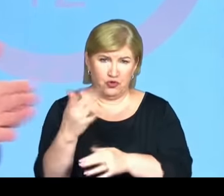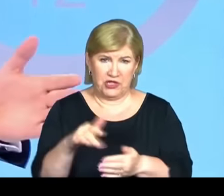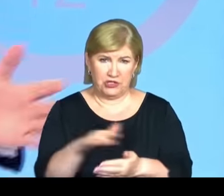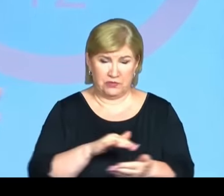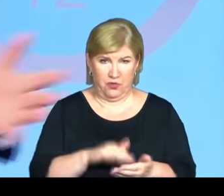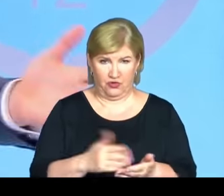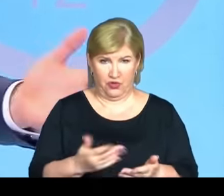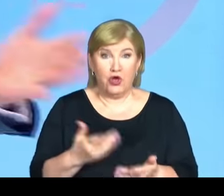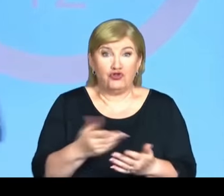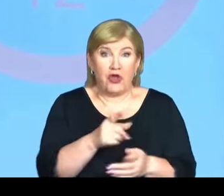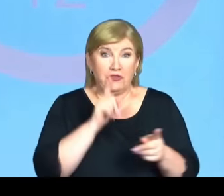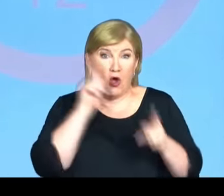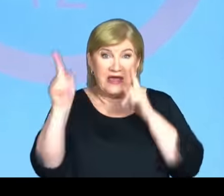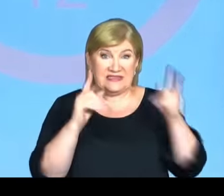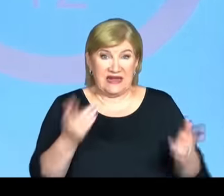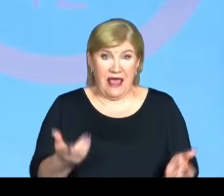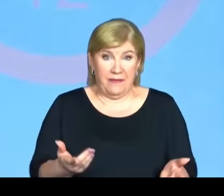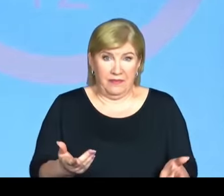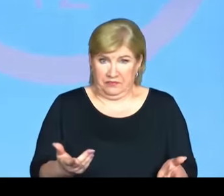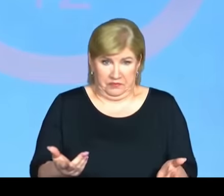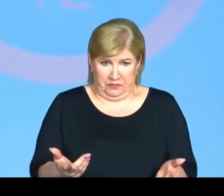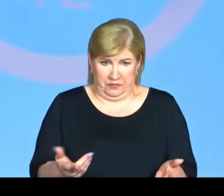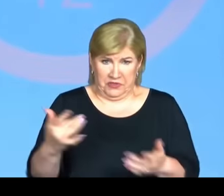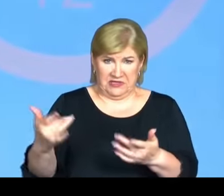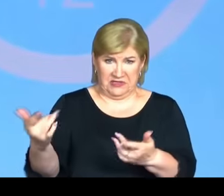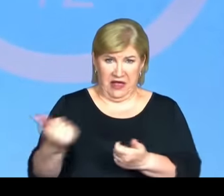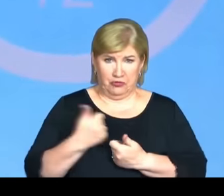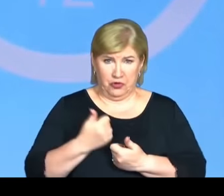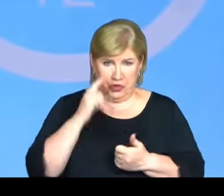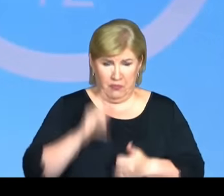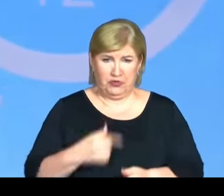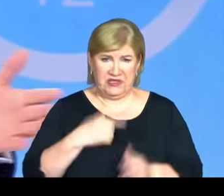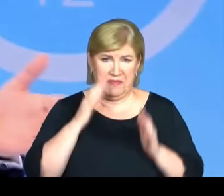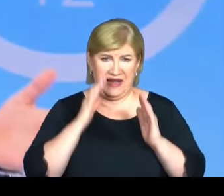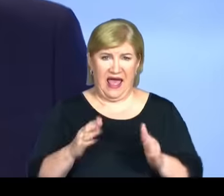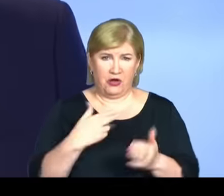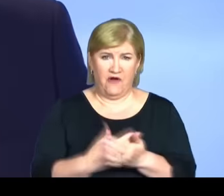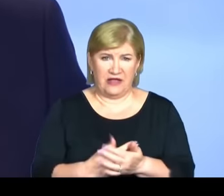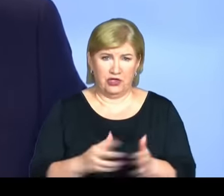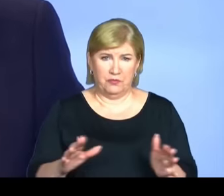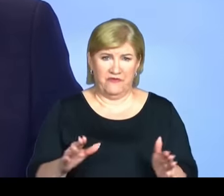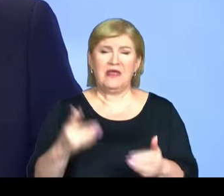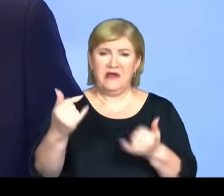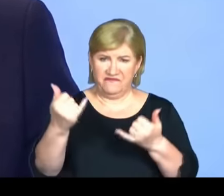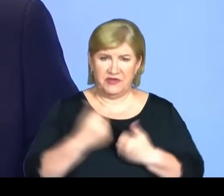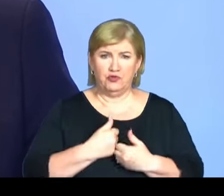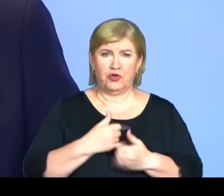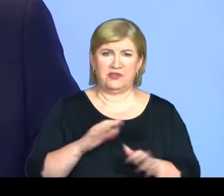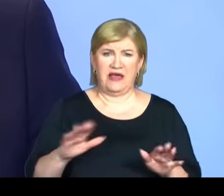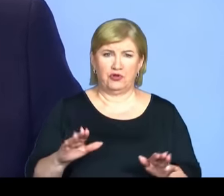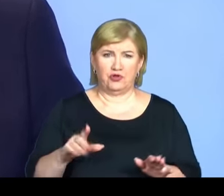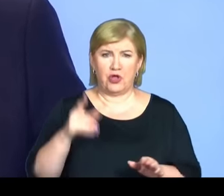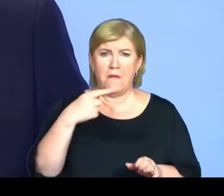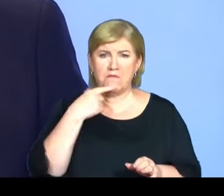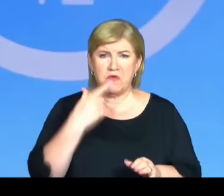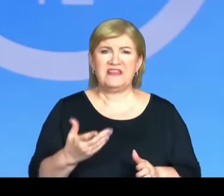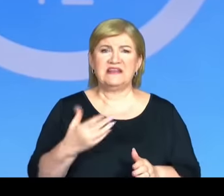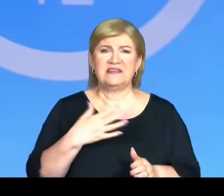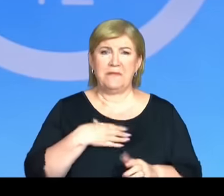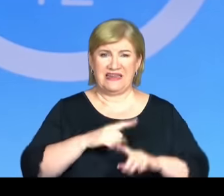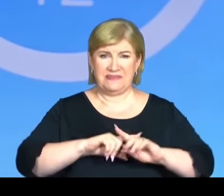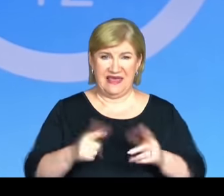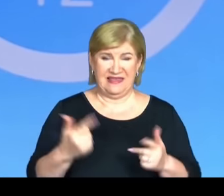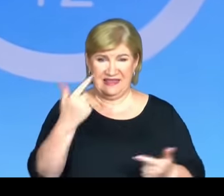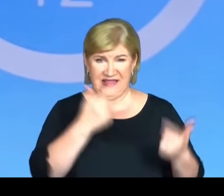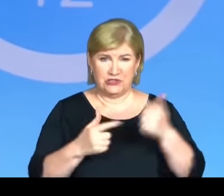tom extrémne? Prepáčte, ste na mňa zaútočili, musím na to zareagovať. Zaútočili ste, povedali ste, že napríklad tým, že sme mali iný názor,